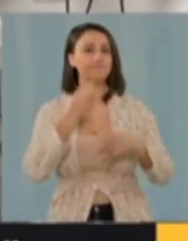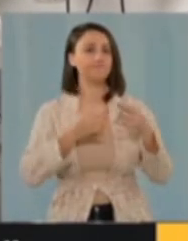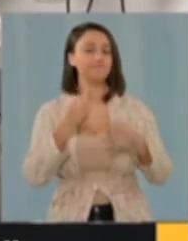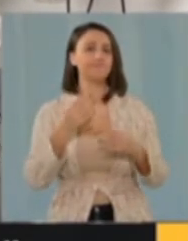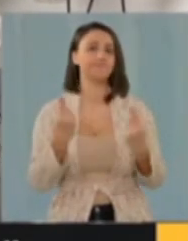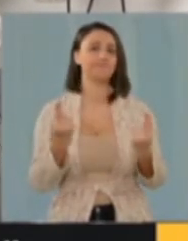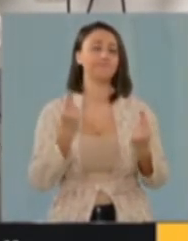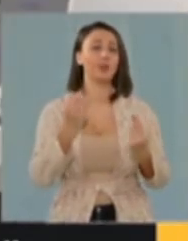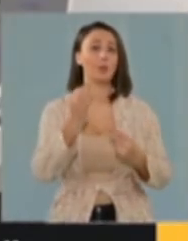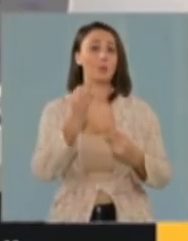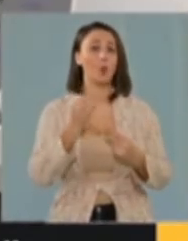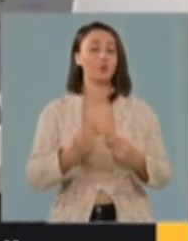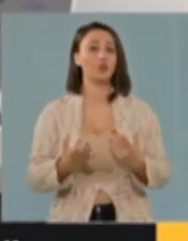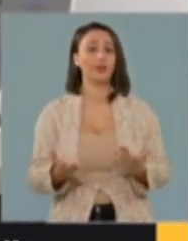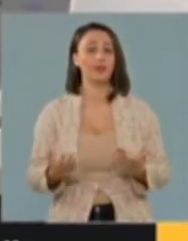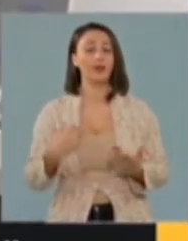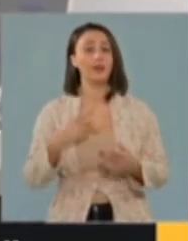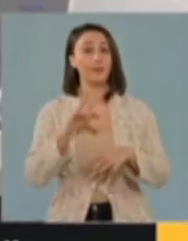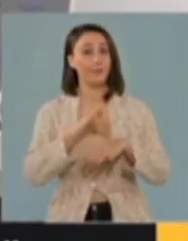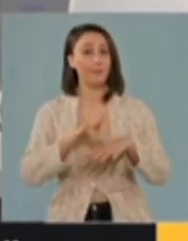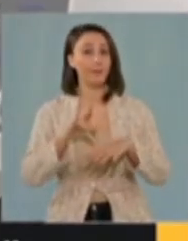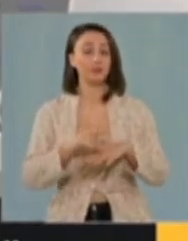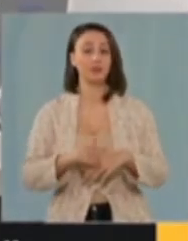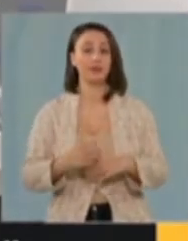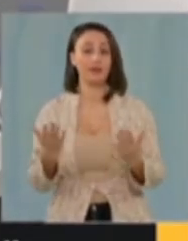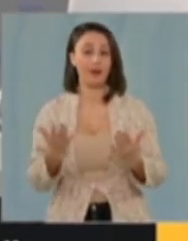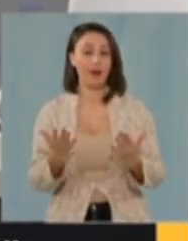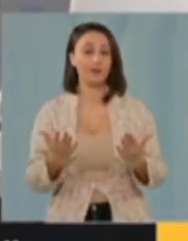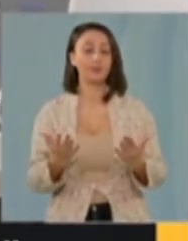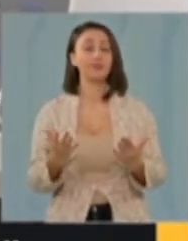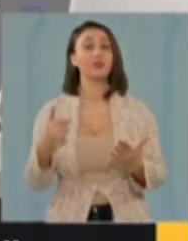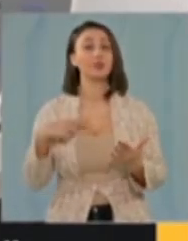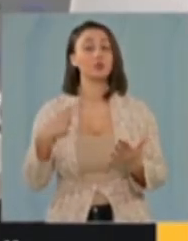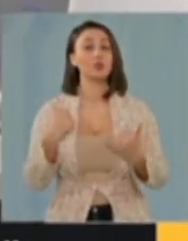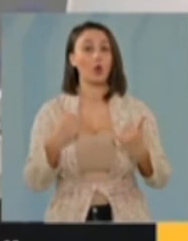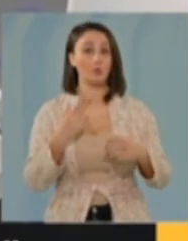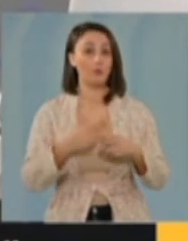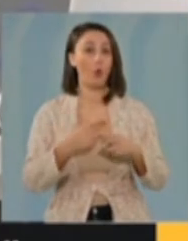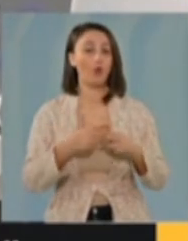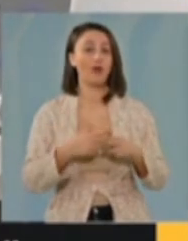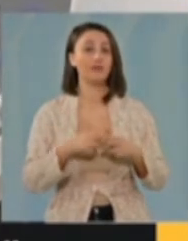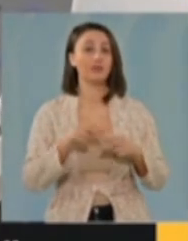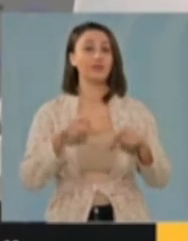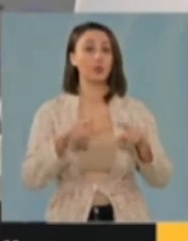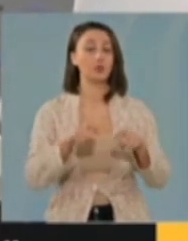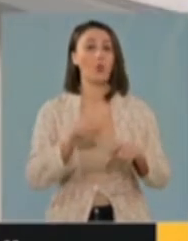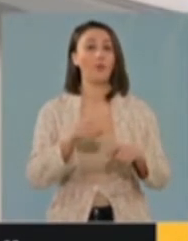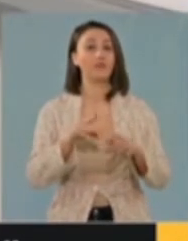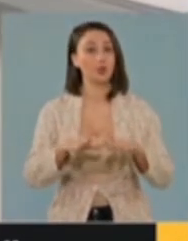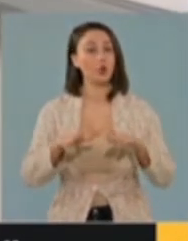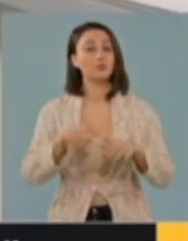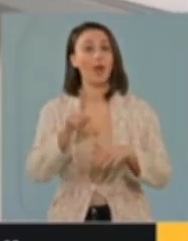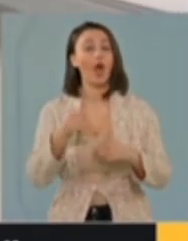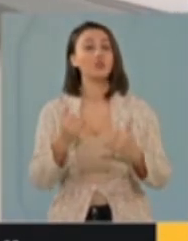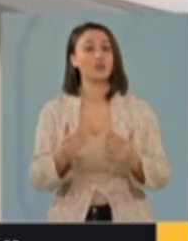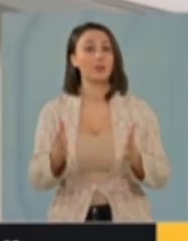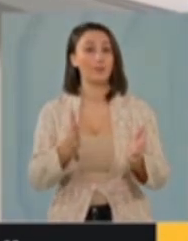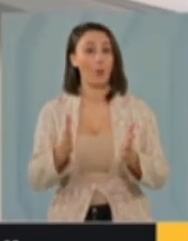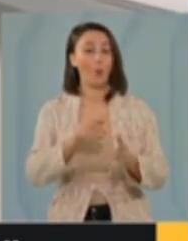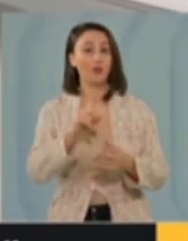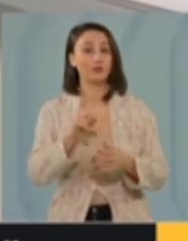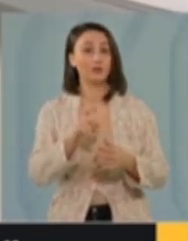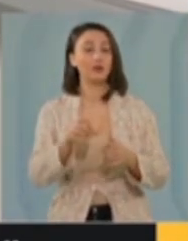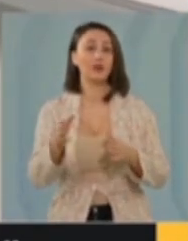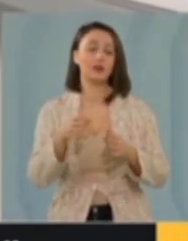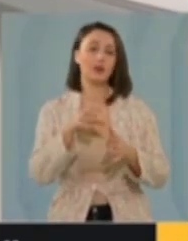un procent al cadrelor medicale care sunt infectate cu virusul SARS-CoV-2 în această perioadă,